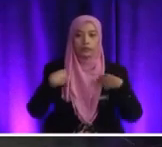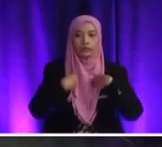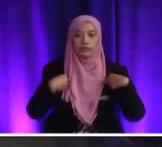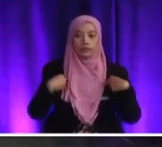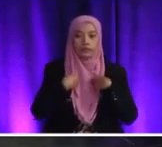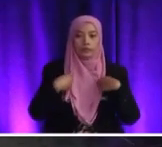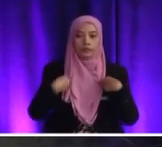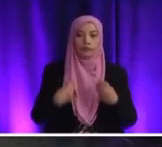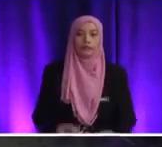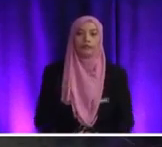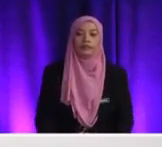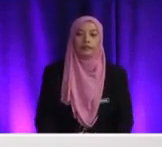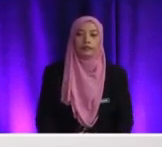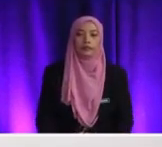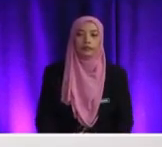nanti